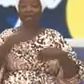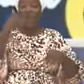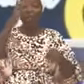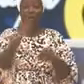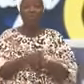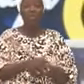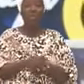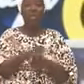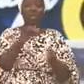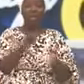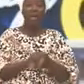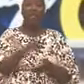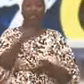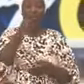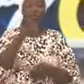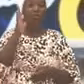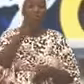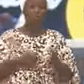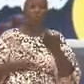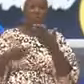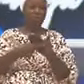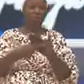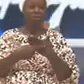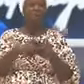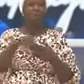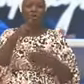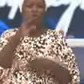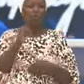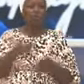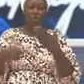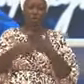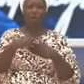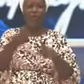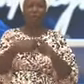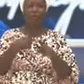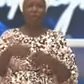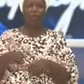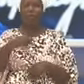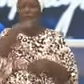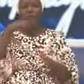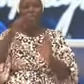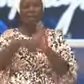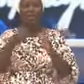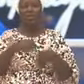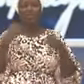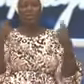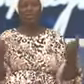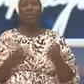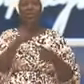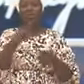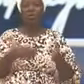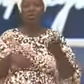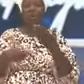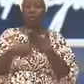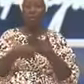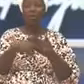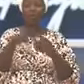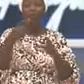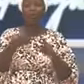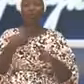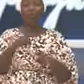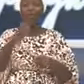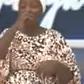que tu reviennes que tu reviens du désert du péché quand tu reviens d'un